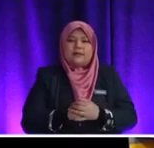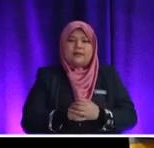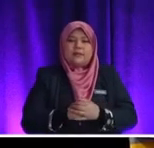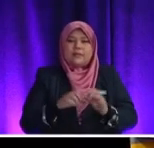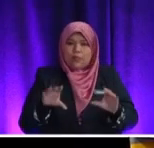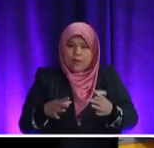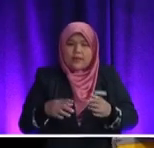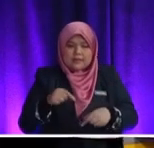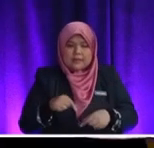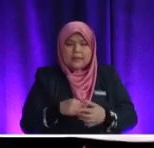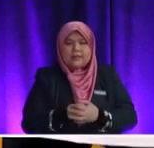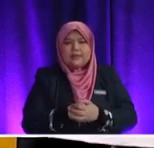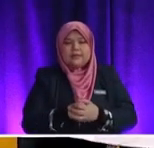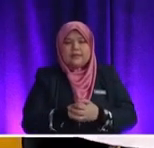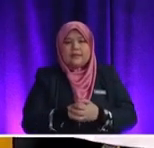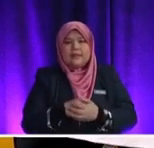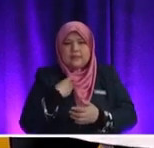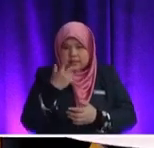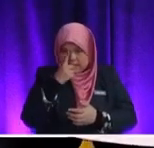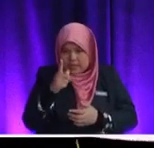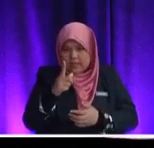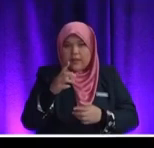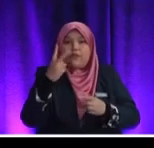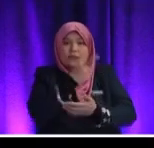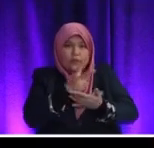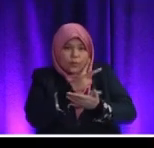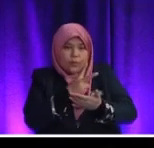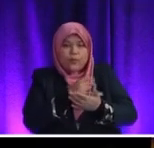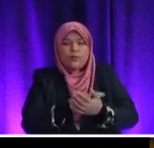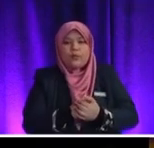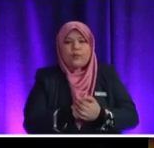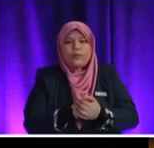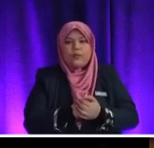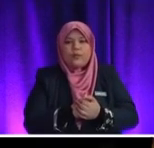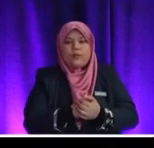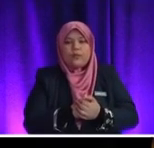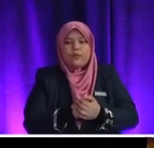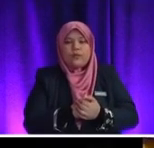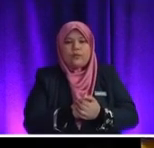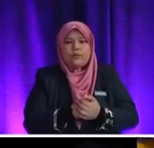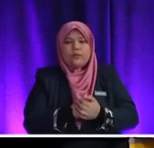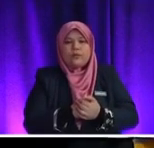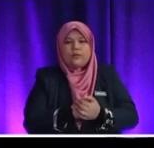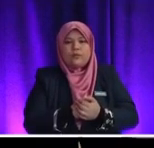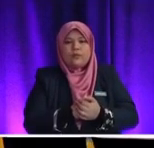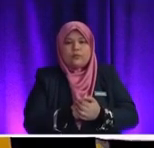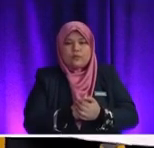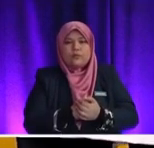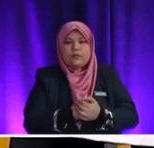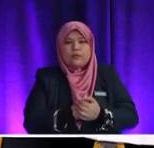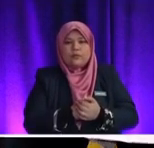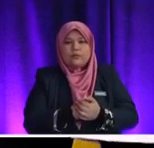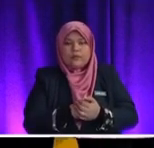akan lihat kepada A video yang saya sediakan Oke kita